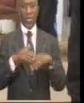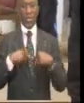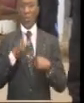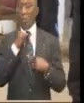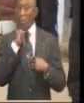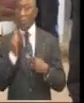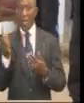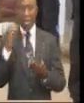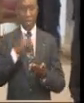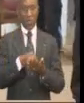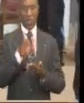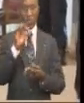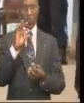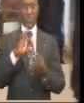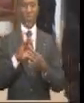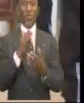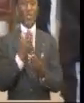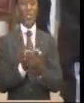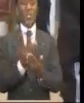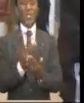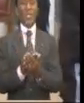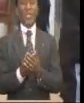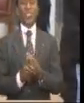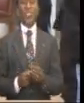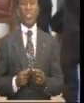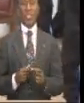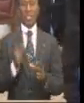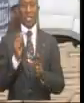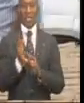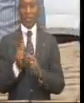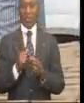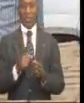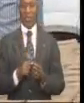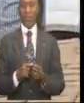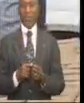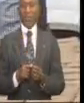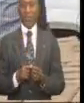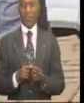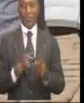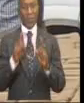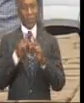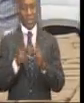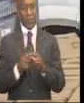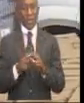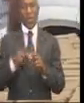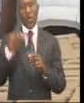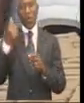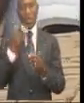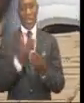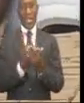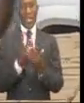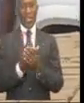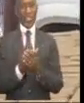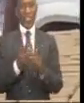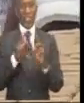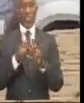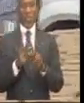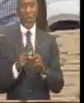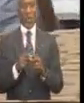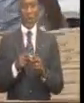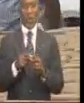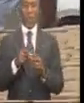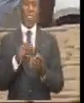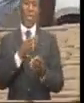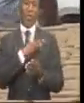certains avantages qu'ils percevaient depuis quelques mois. C'est notamment les allocations familiales et les frais de scolarité de leurs